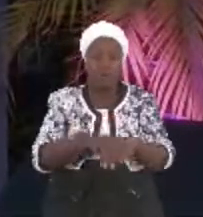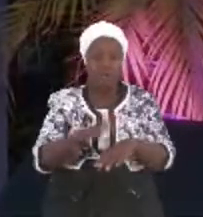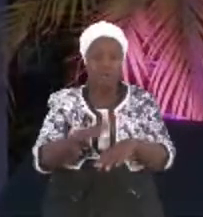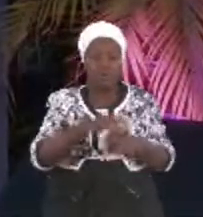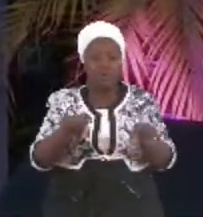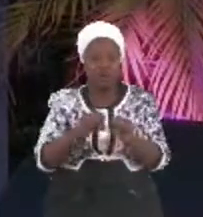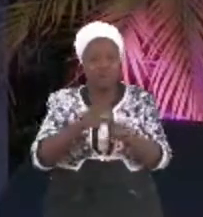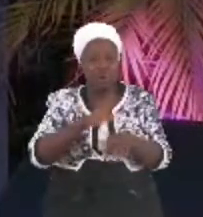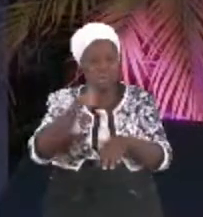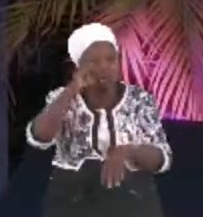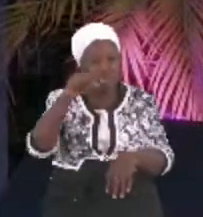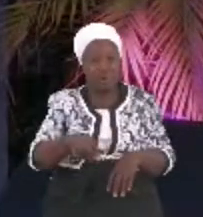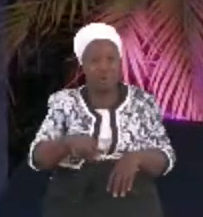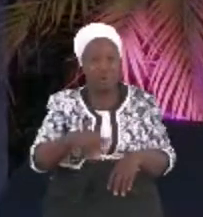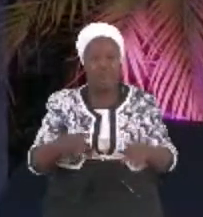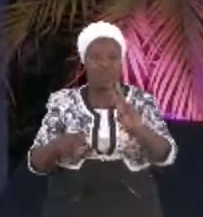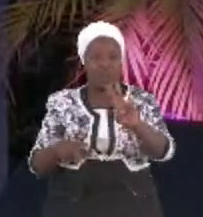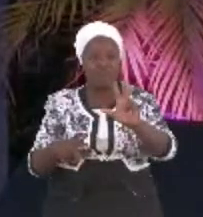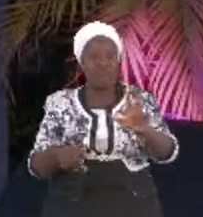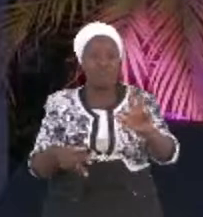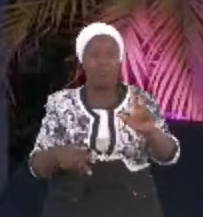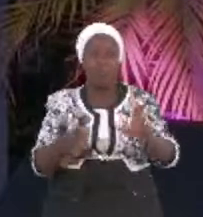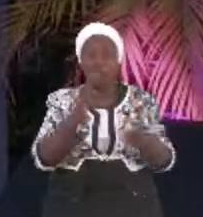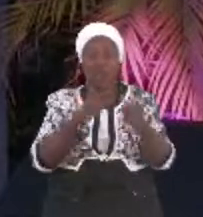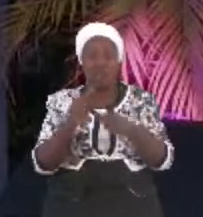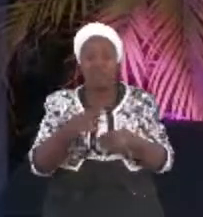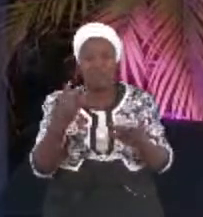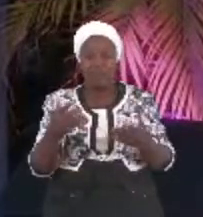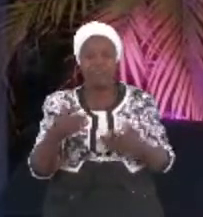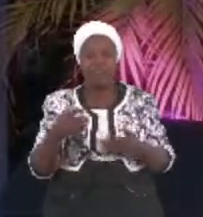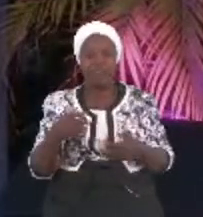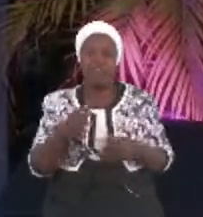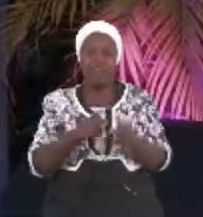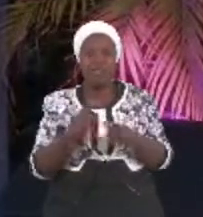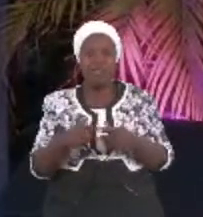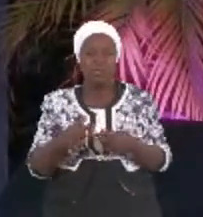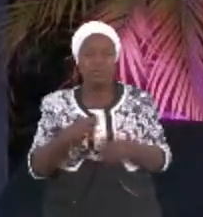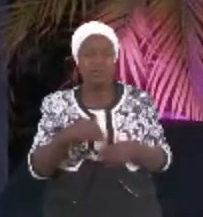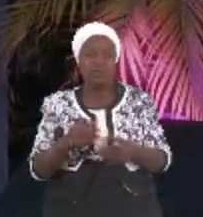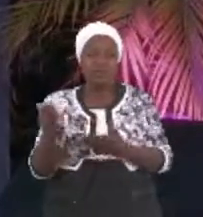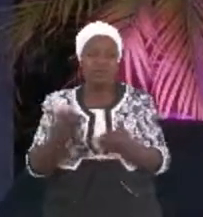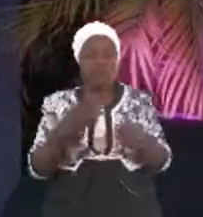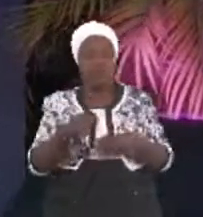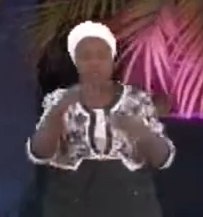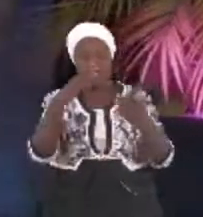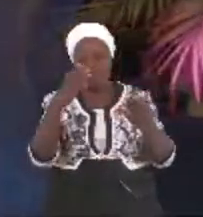Verset 23, amenez le veau gras, et tuez-le, mangeons et